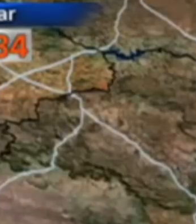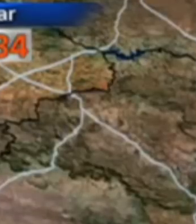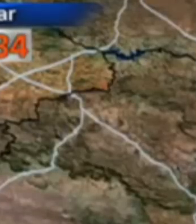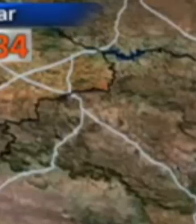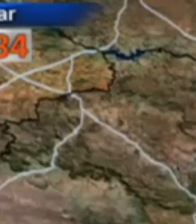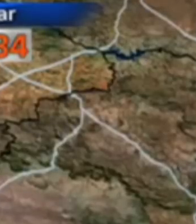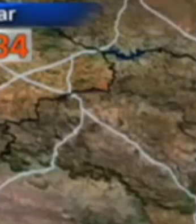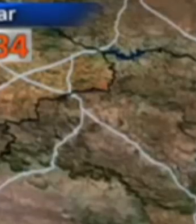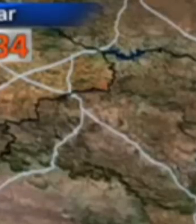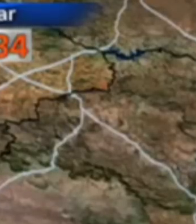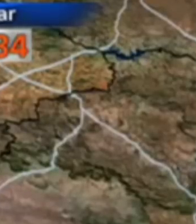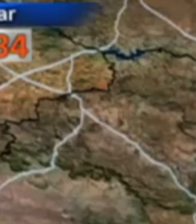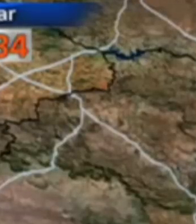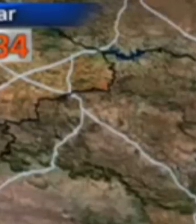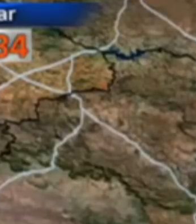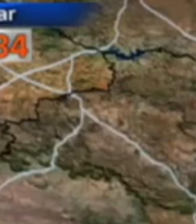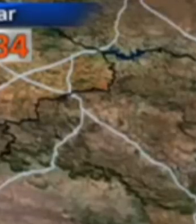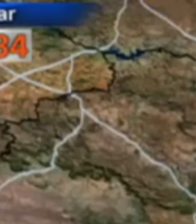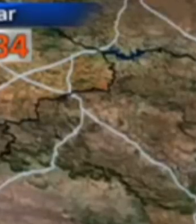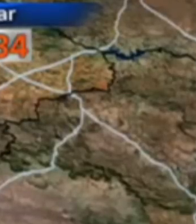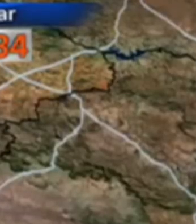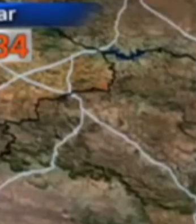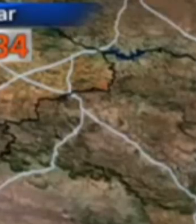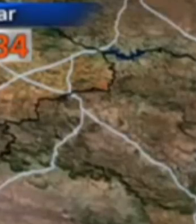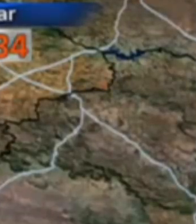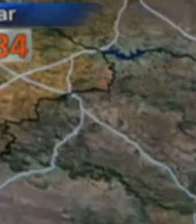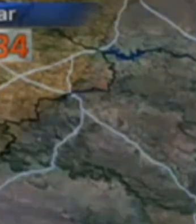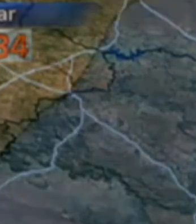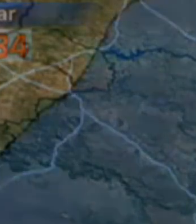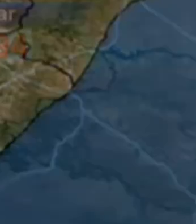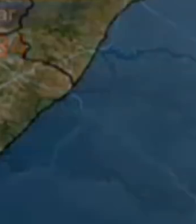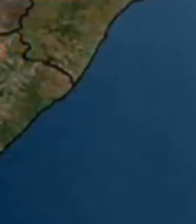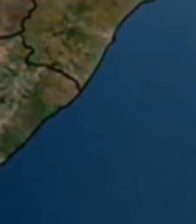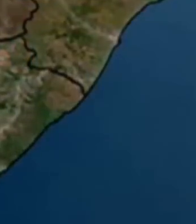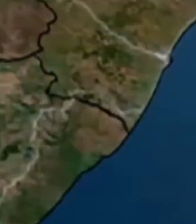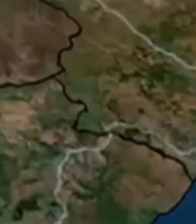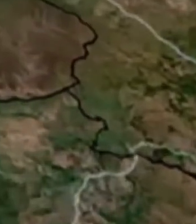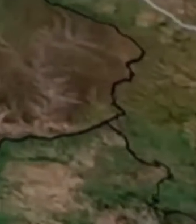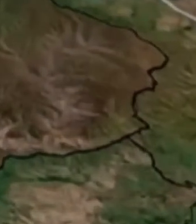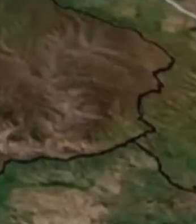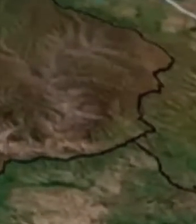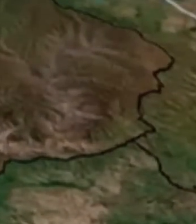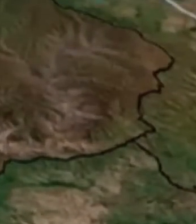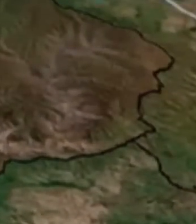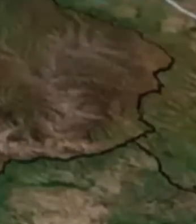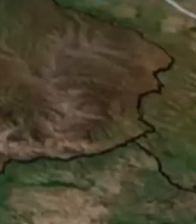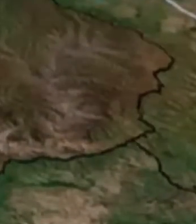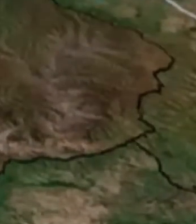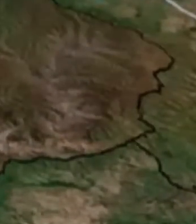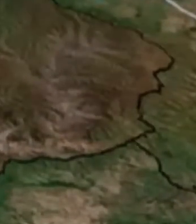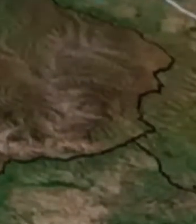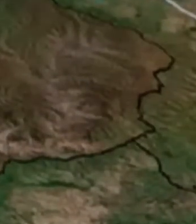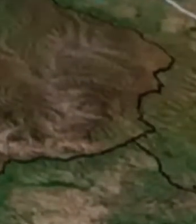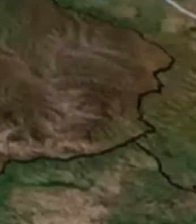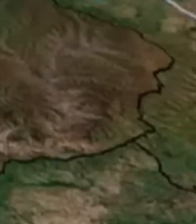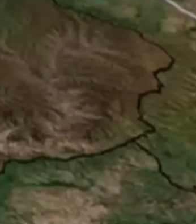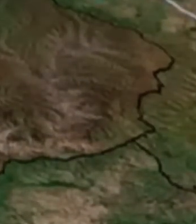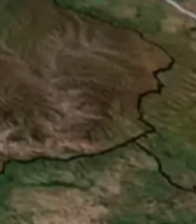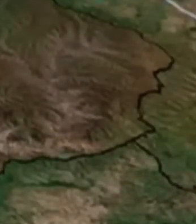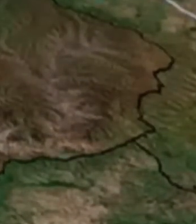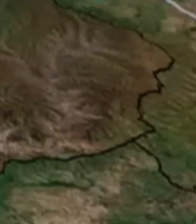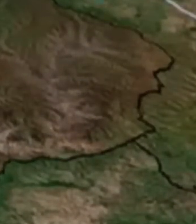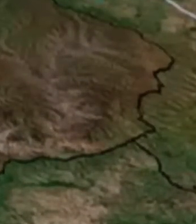Upington 36 le a fiša ka dikarolong tša go tsena bjalo ka dikarolong tša ka bo Kimberley le gona le tla fišela ka moswane magašo a rapaneng gabotse ka dikarolong tša ka Freistata